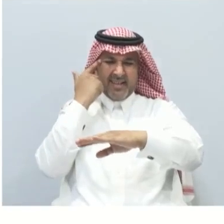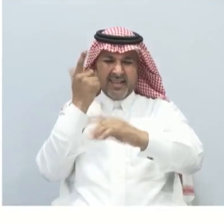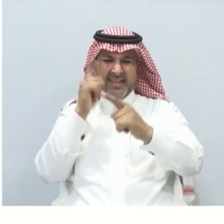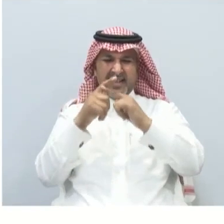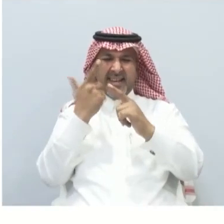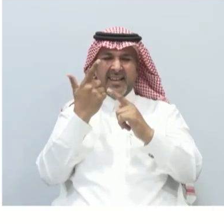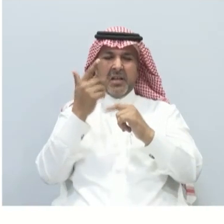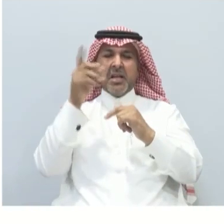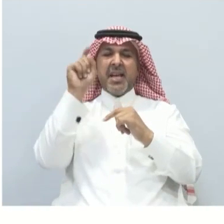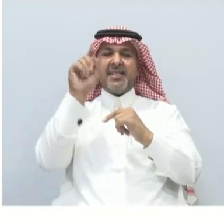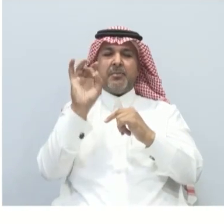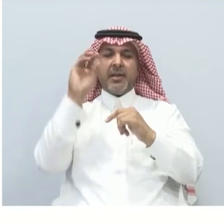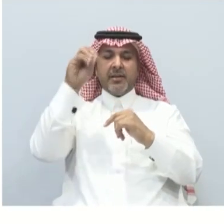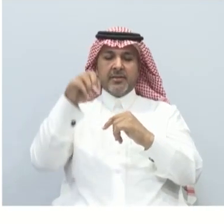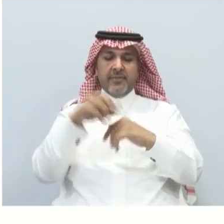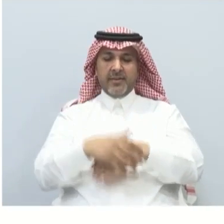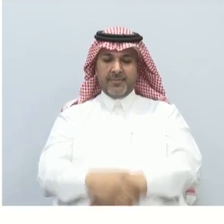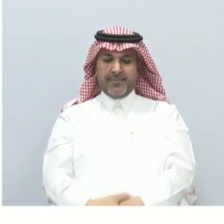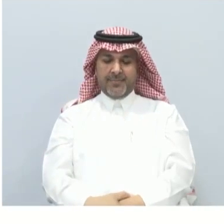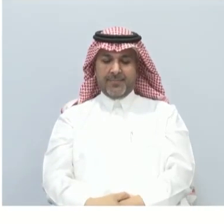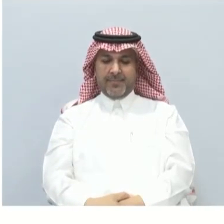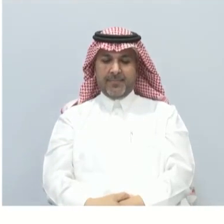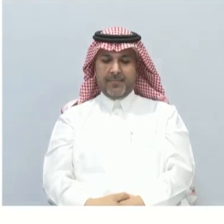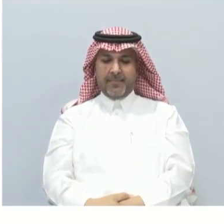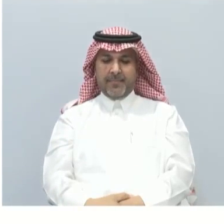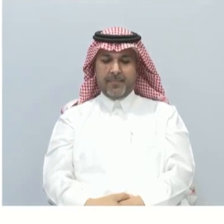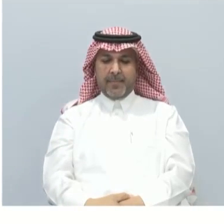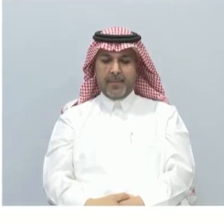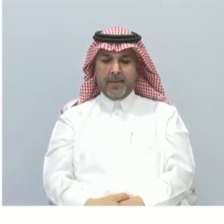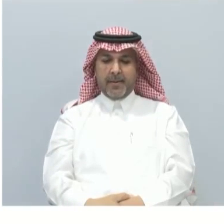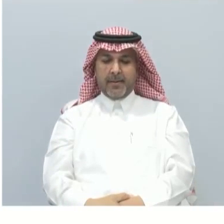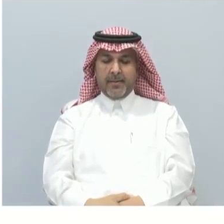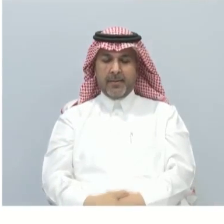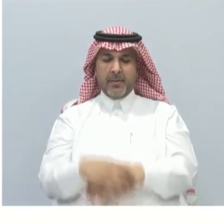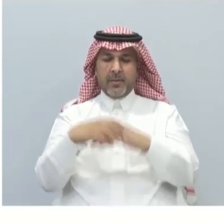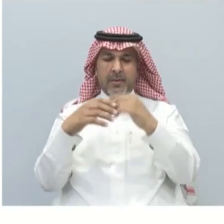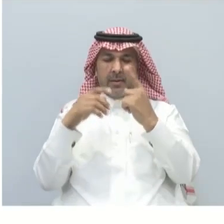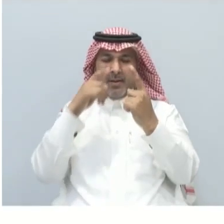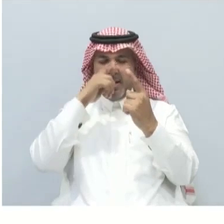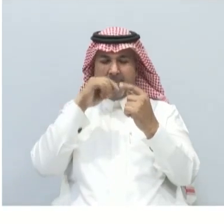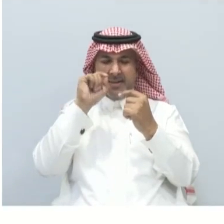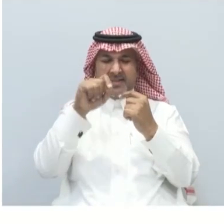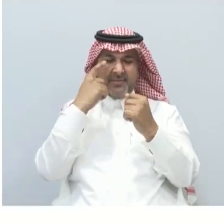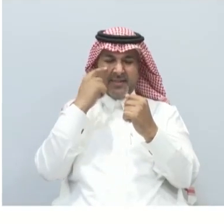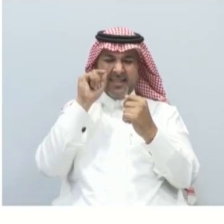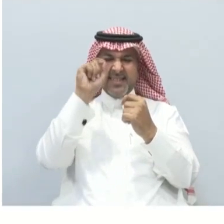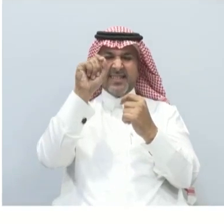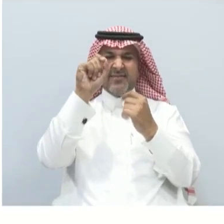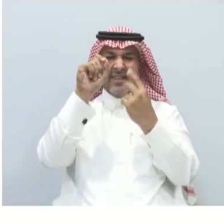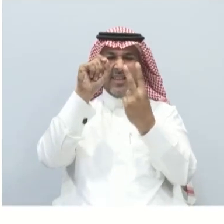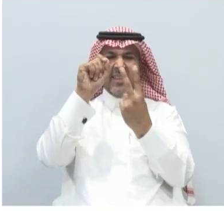فاقول اثنين اس صفر زائد ثلاثه ناقصا خمسه يلا نحسب الحين